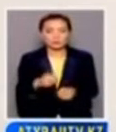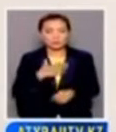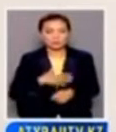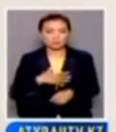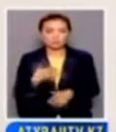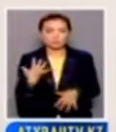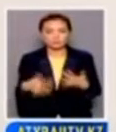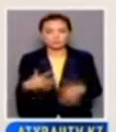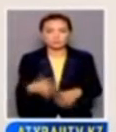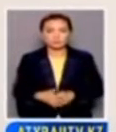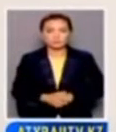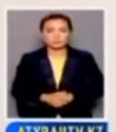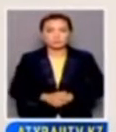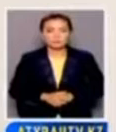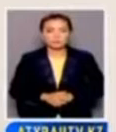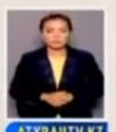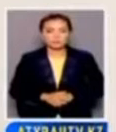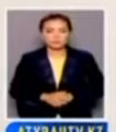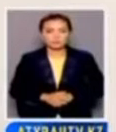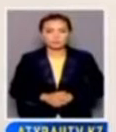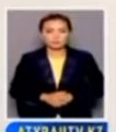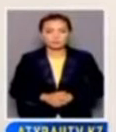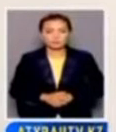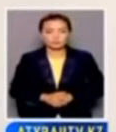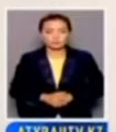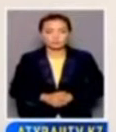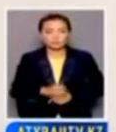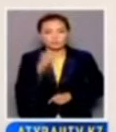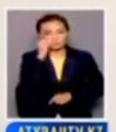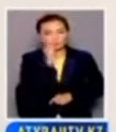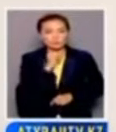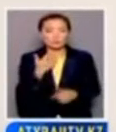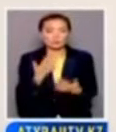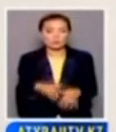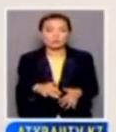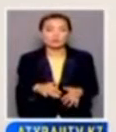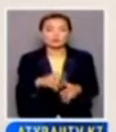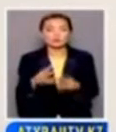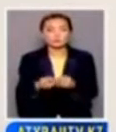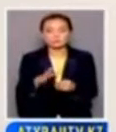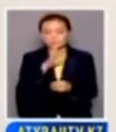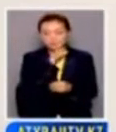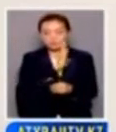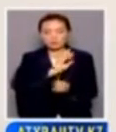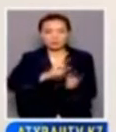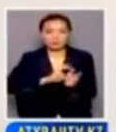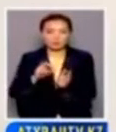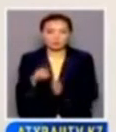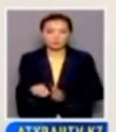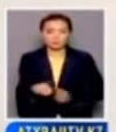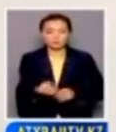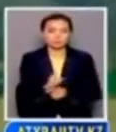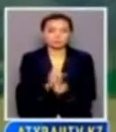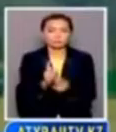болып кеткен, жасанды алаңдарының тозығы жетті дегендей, оның барлығын жылдан 5-6 жылдың ішінде жаңартып